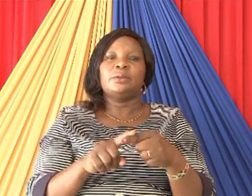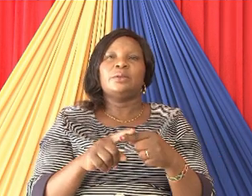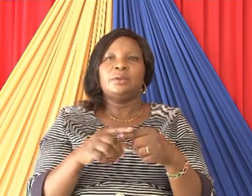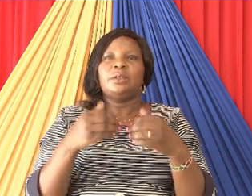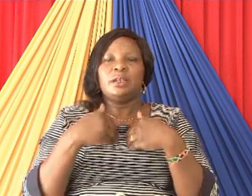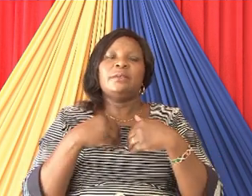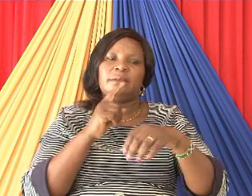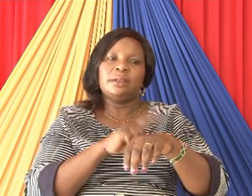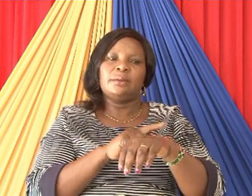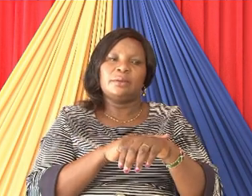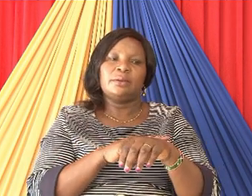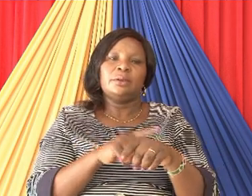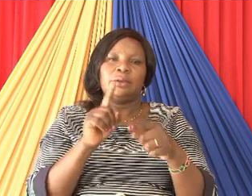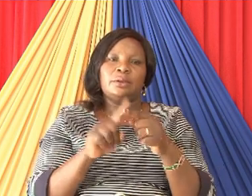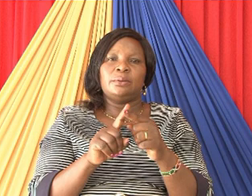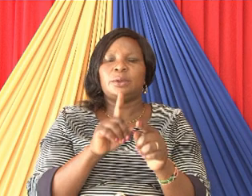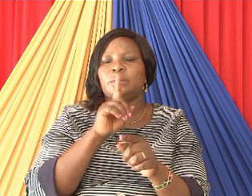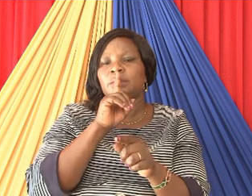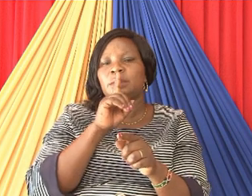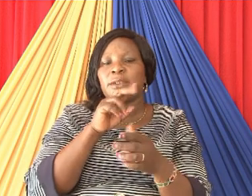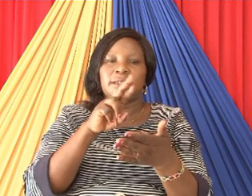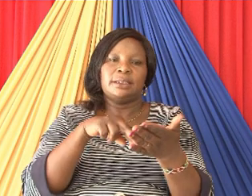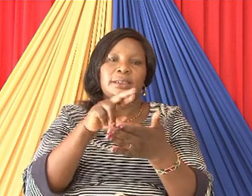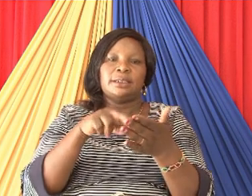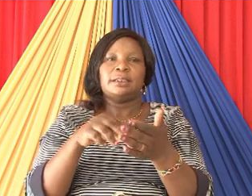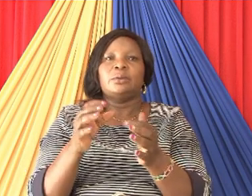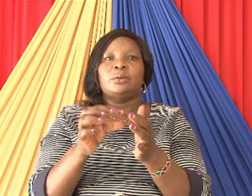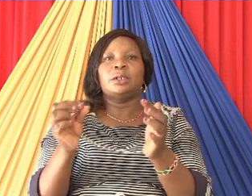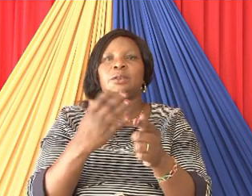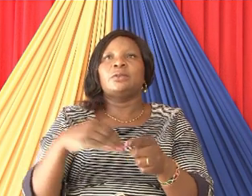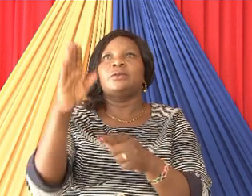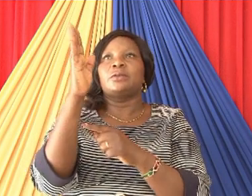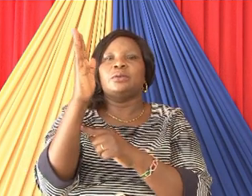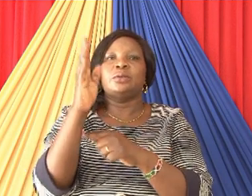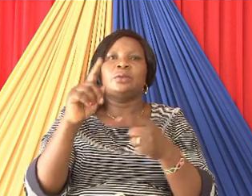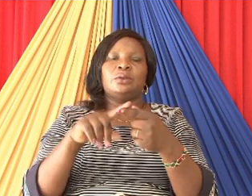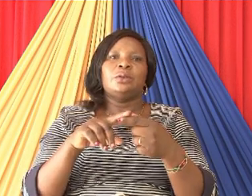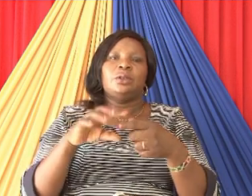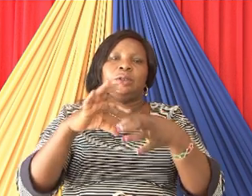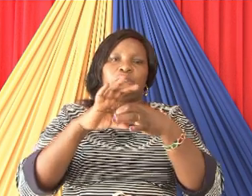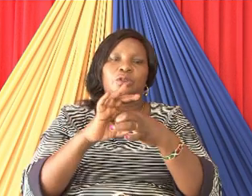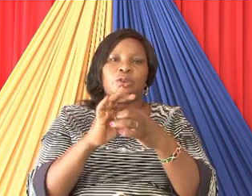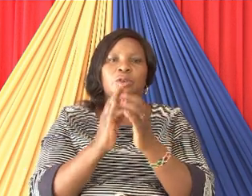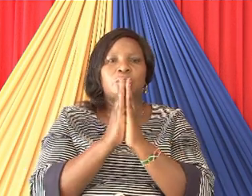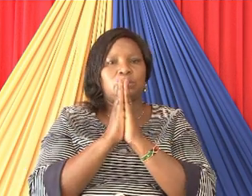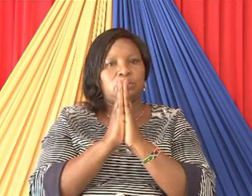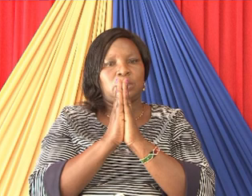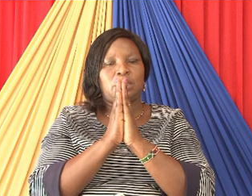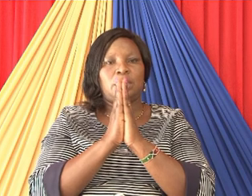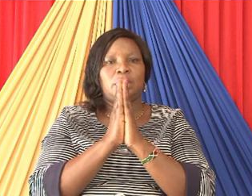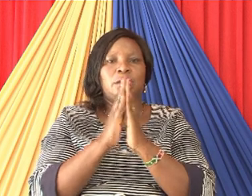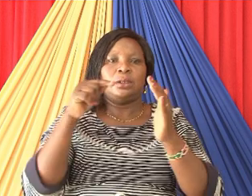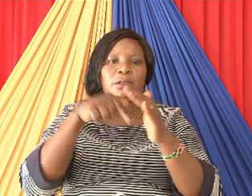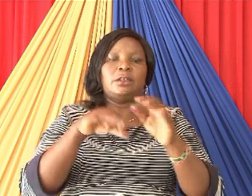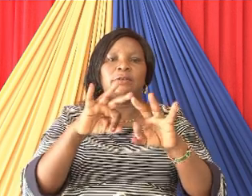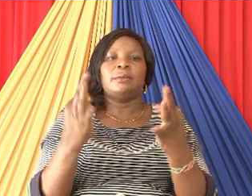kutenga ili kuweza kusoma neno la Mungu. Wako na nafasi ya kushikana na familia na kuomba na kumrudia